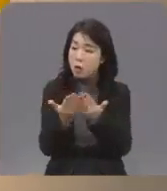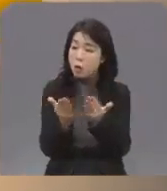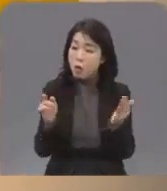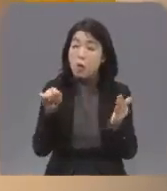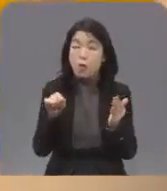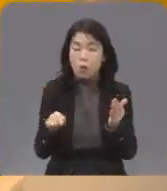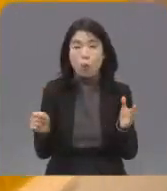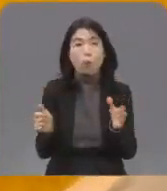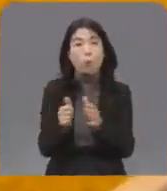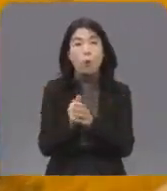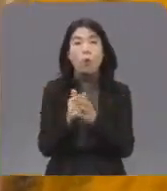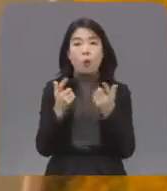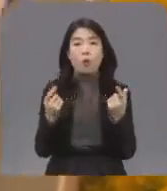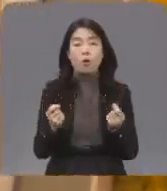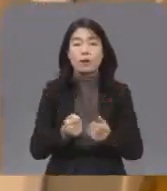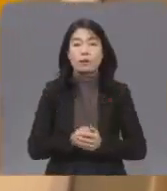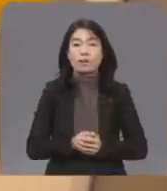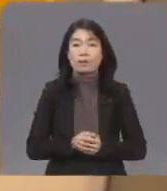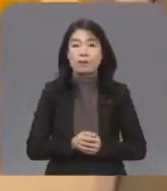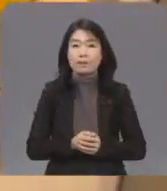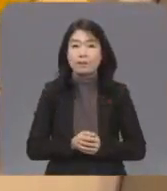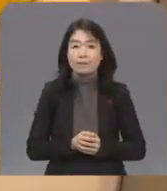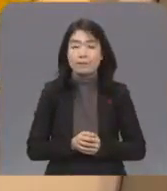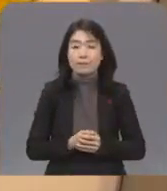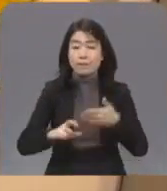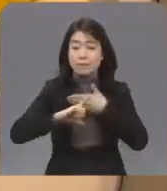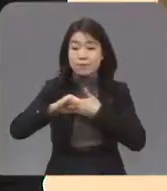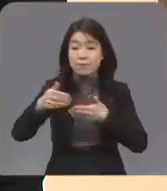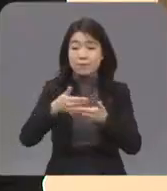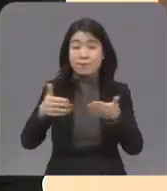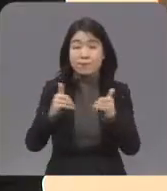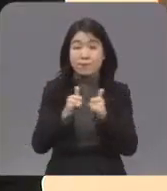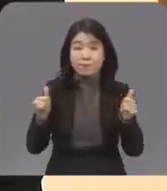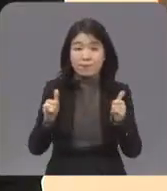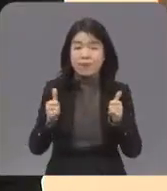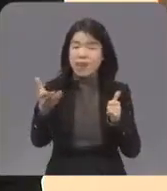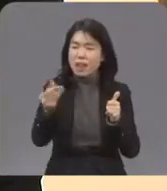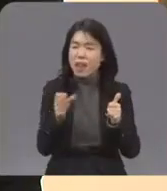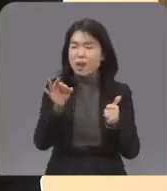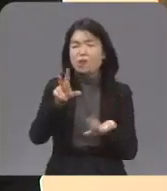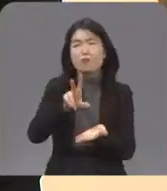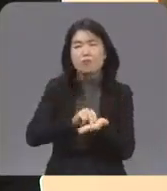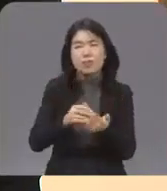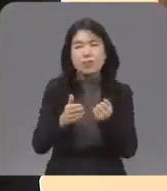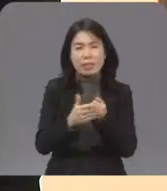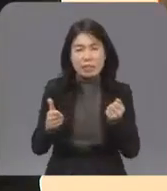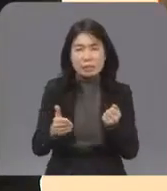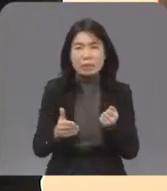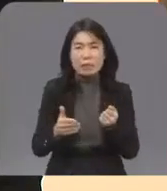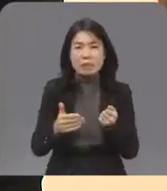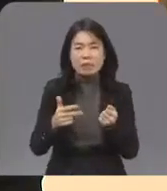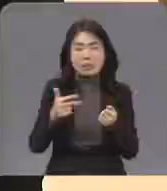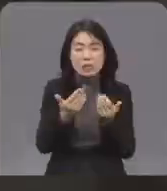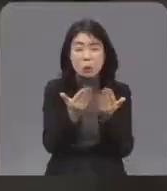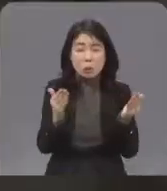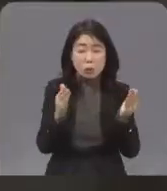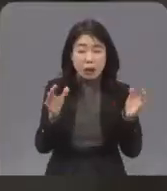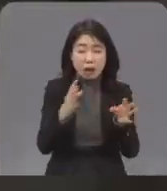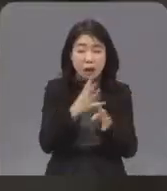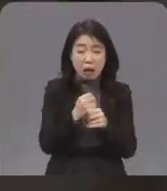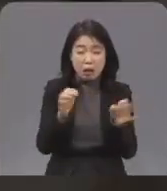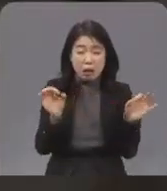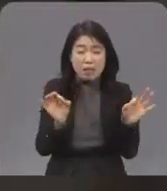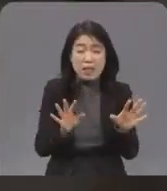것은 파격에 가깝습니다. 지역 작가들이 대관료 문제로 빠듯한 전시 일정 때문에